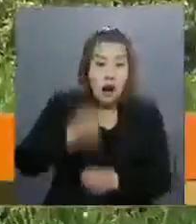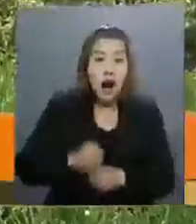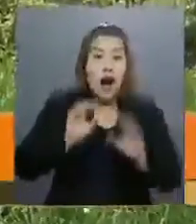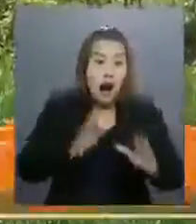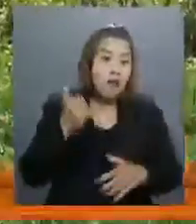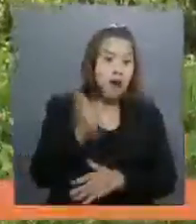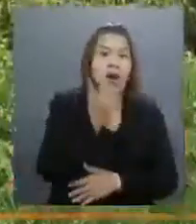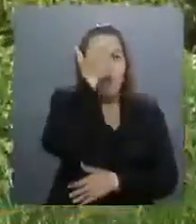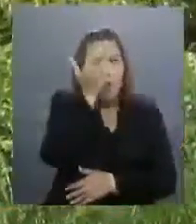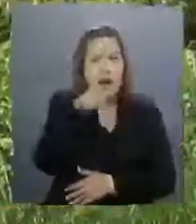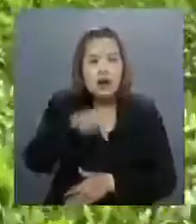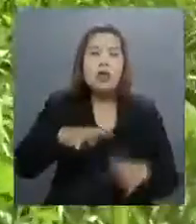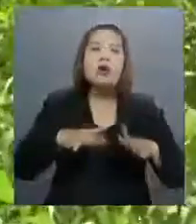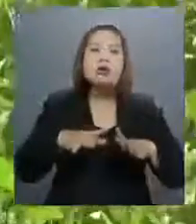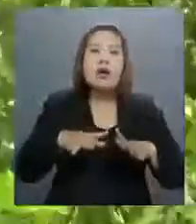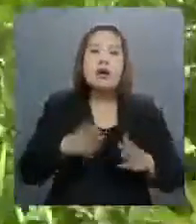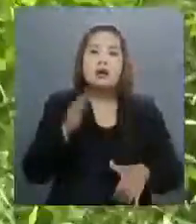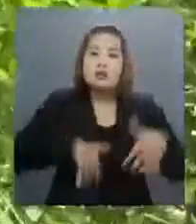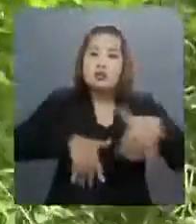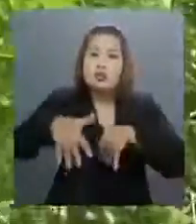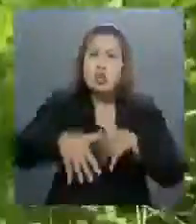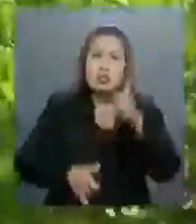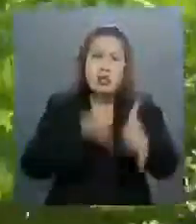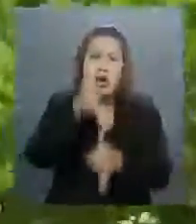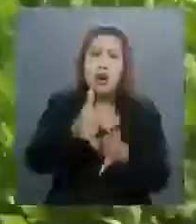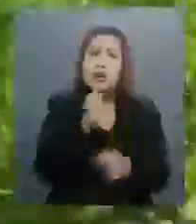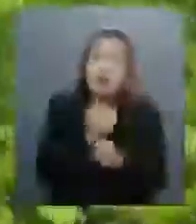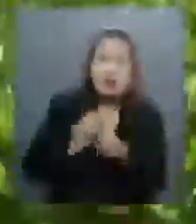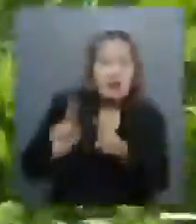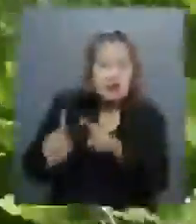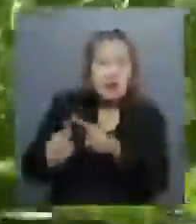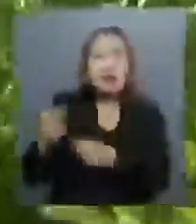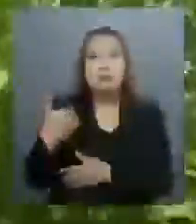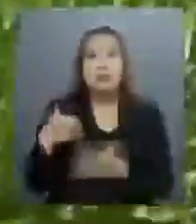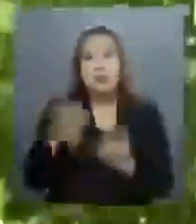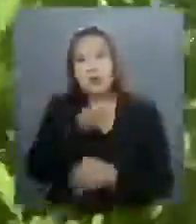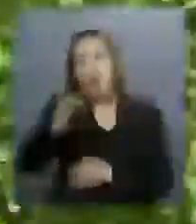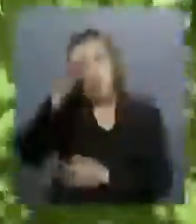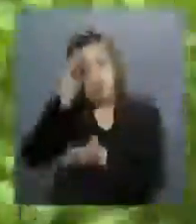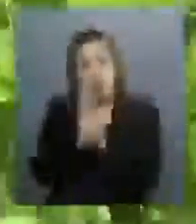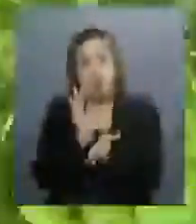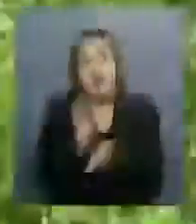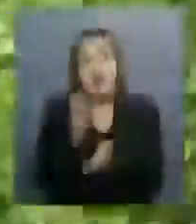ารณะซึ่งชาวบ้านใช้ประโยชน์มาหลายชั่วอายุคนนะคะล่าสุดชาวบ้านได้เข้าแจ้งความเอาไว้แล้วค่ะ